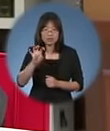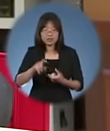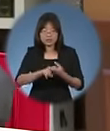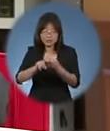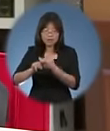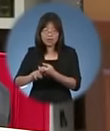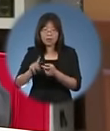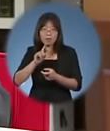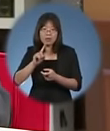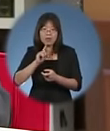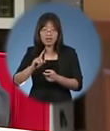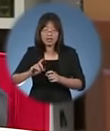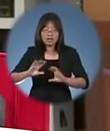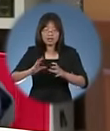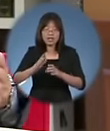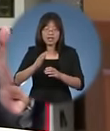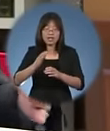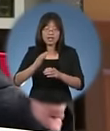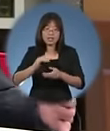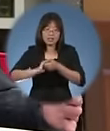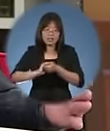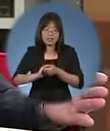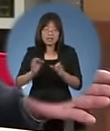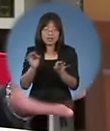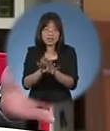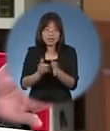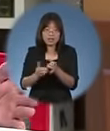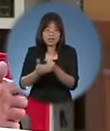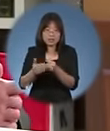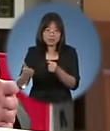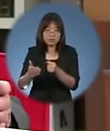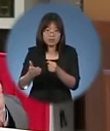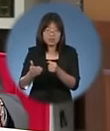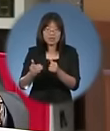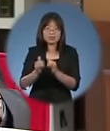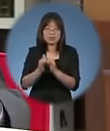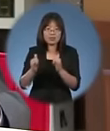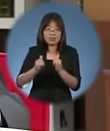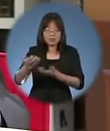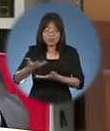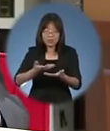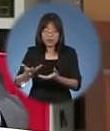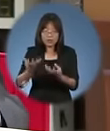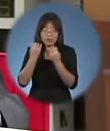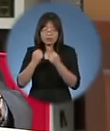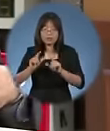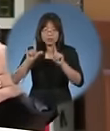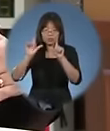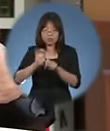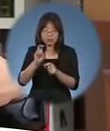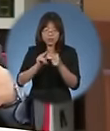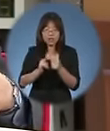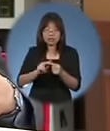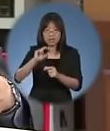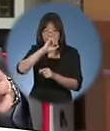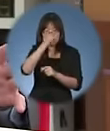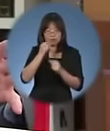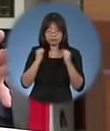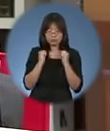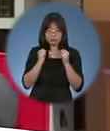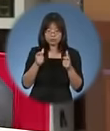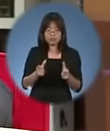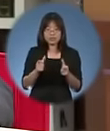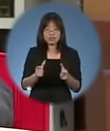하면서 국경이 없어지다 보니까 이게 떼거리로 몰려오기 시작하는 거예요. 저기 동유럽하고 아프리카 북부에서